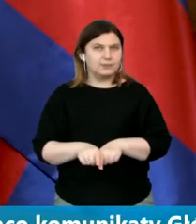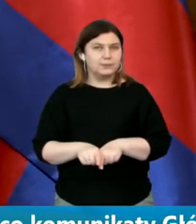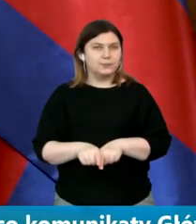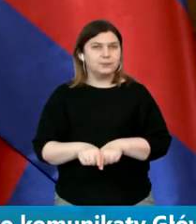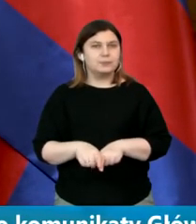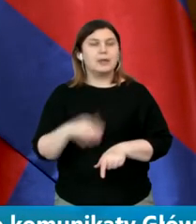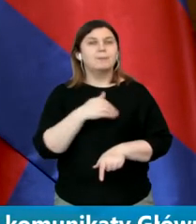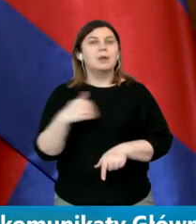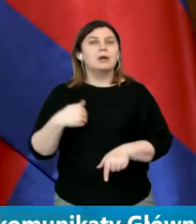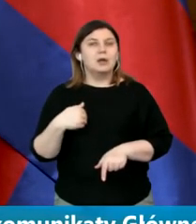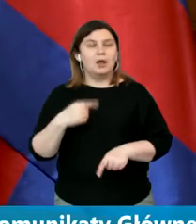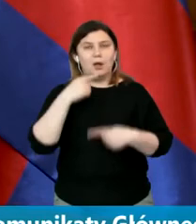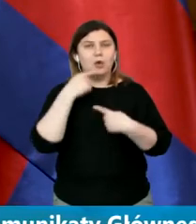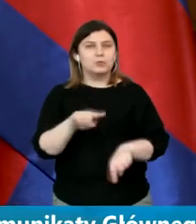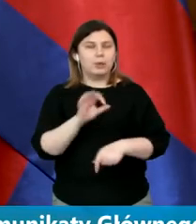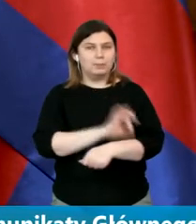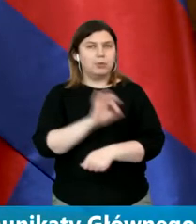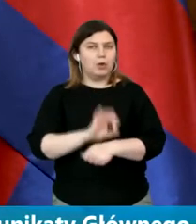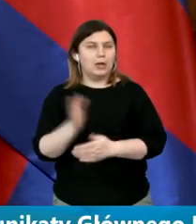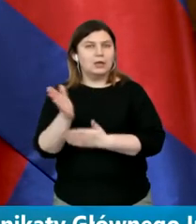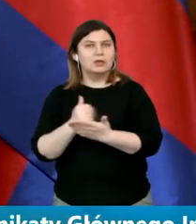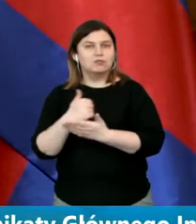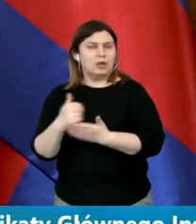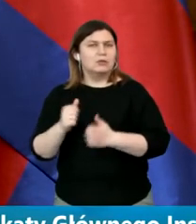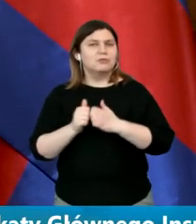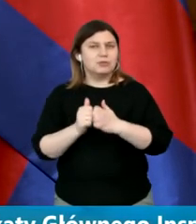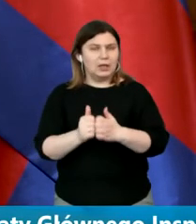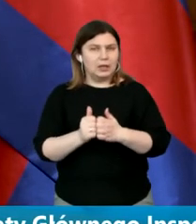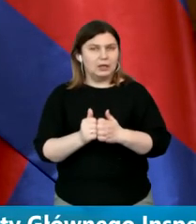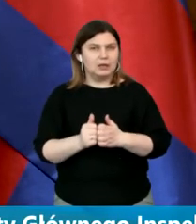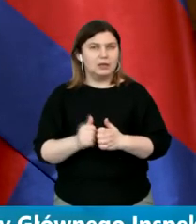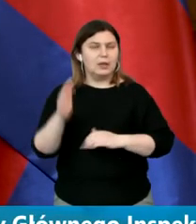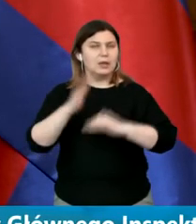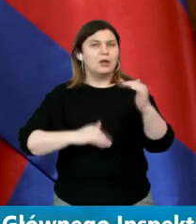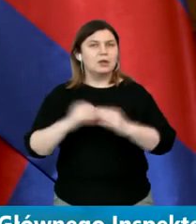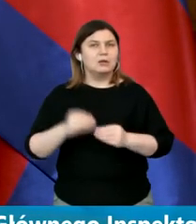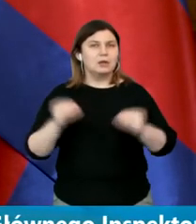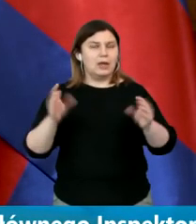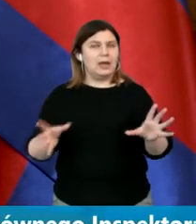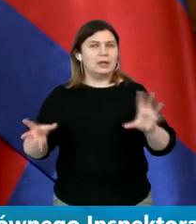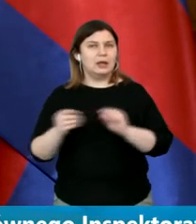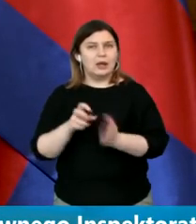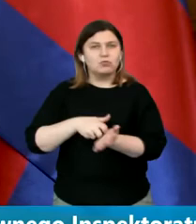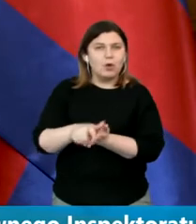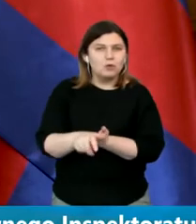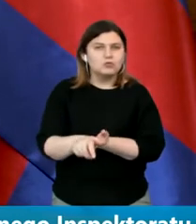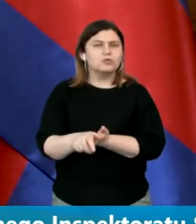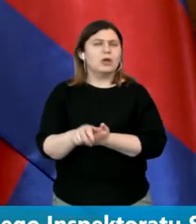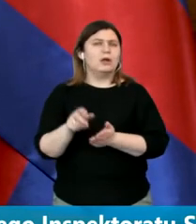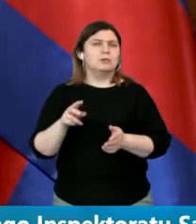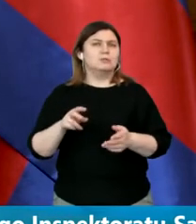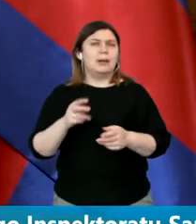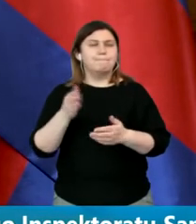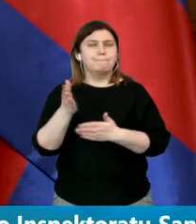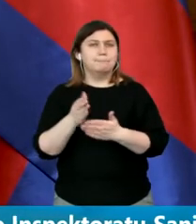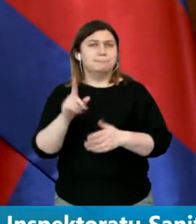My oczywiście odpowiadamy w tym projekcie za część zadań związanych z tą infrastrukturą towarzyszącą, a więc dojścia, a więc częściowo